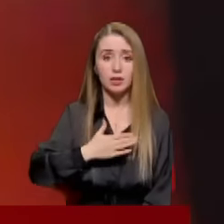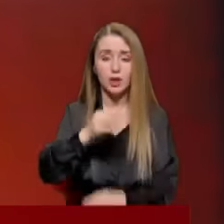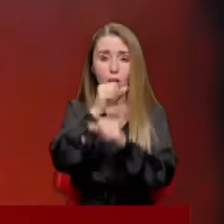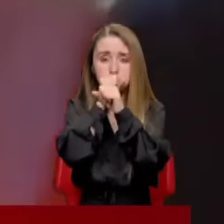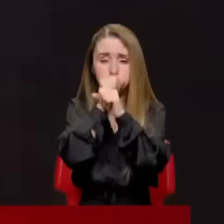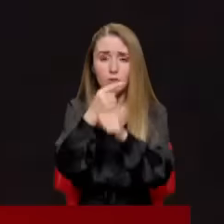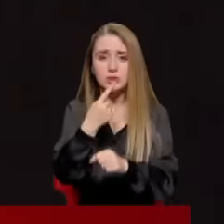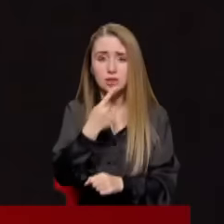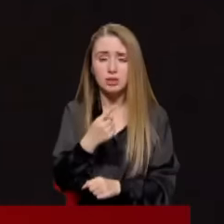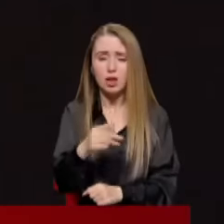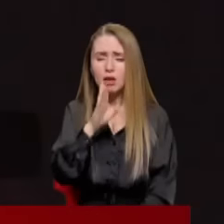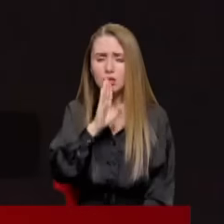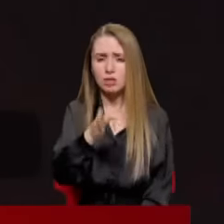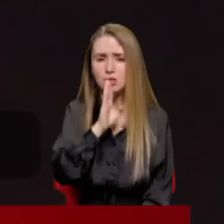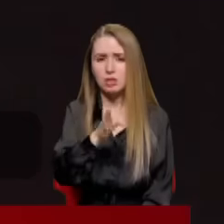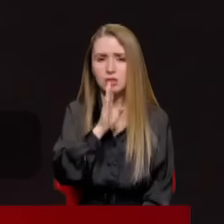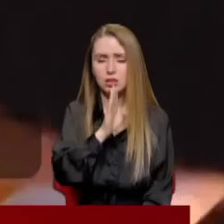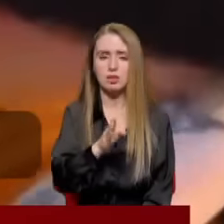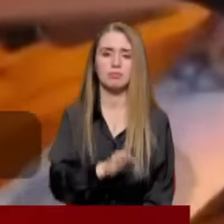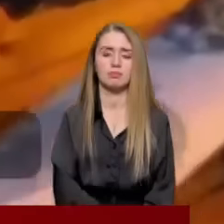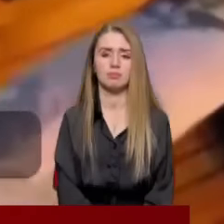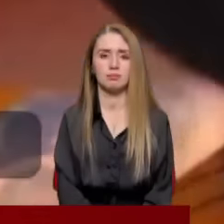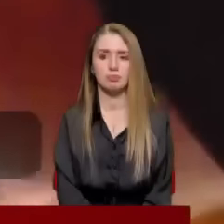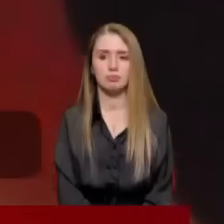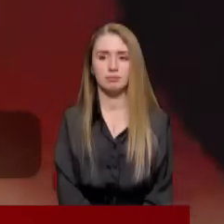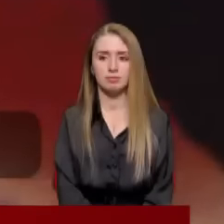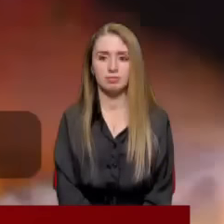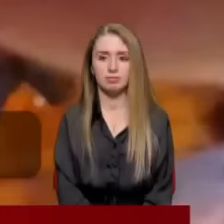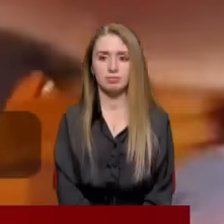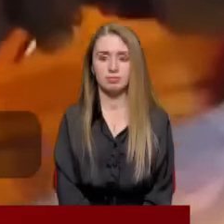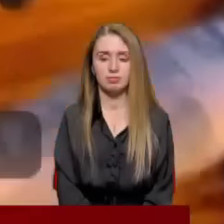söyledi, hem de birçok kez.